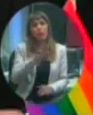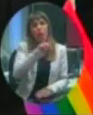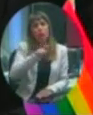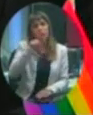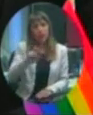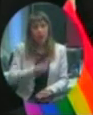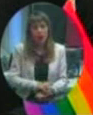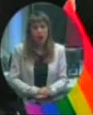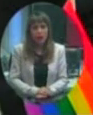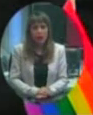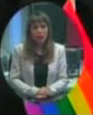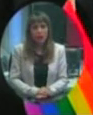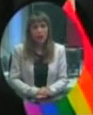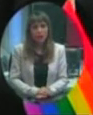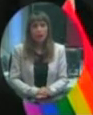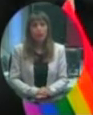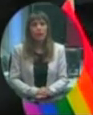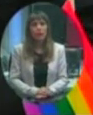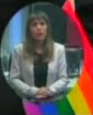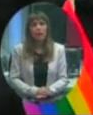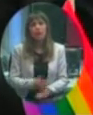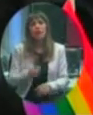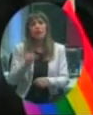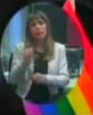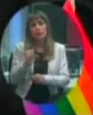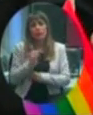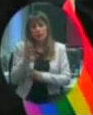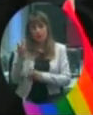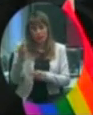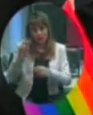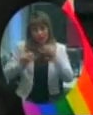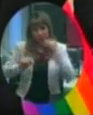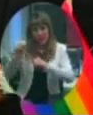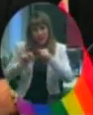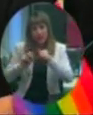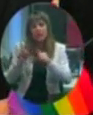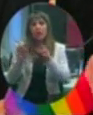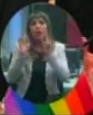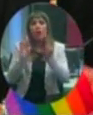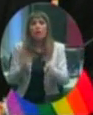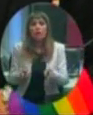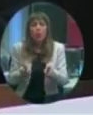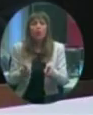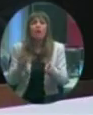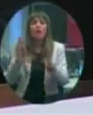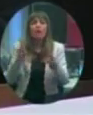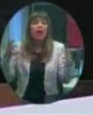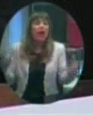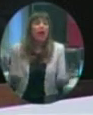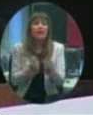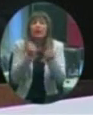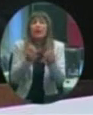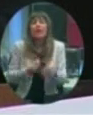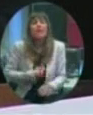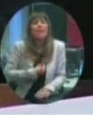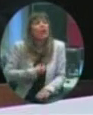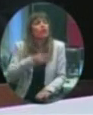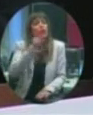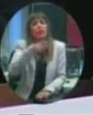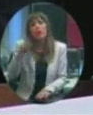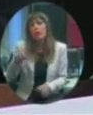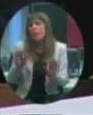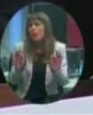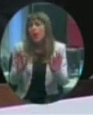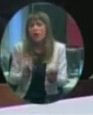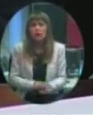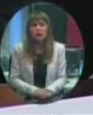בו ינהג הצבא בעניין הזה, יש בו פוטנציאל אמיתי להצלת נפשות של ממש. אני כחבר כנסת ערבי,